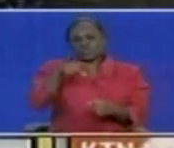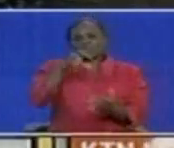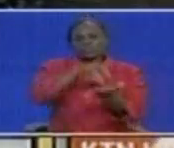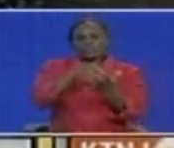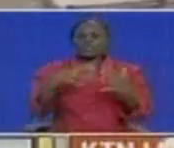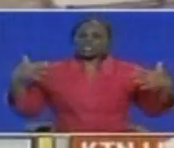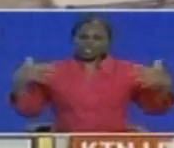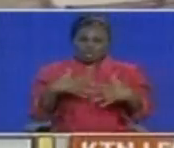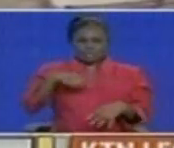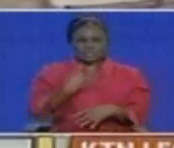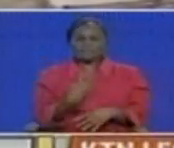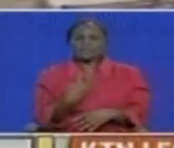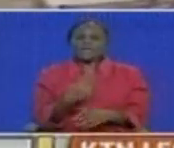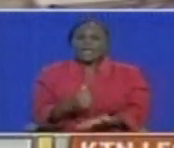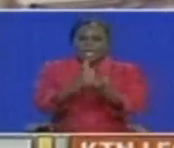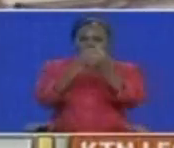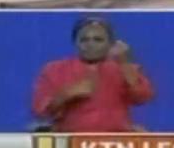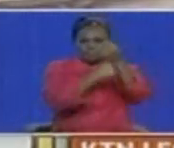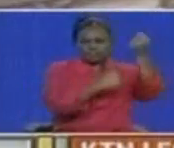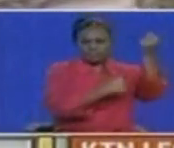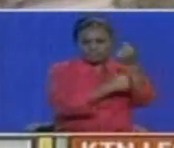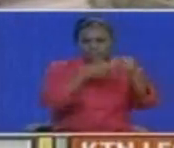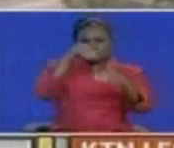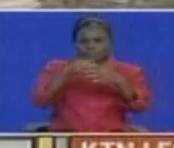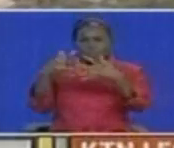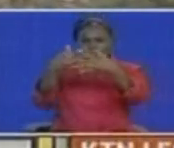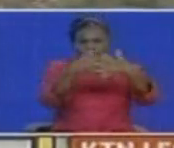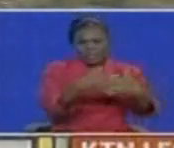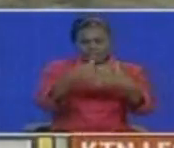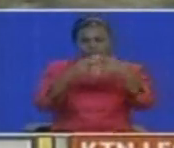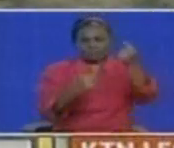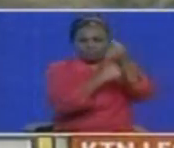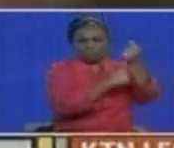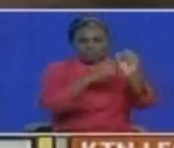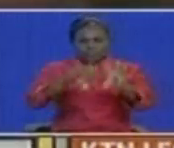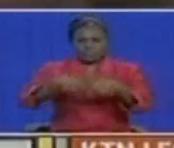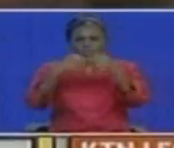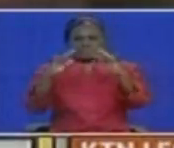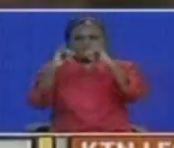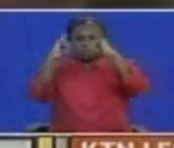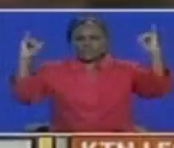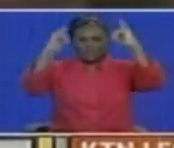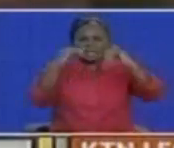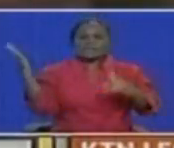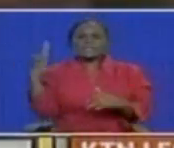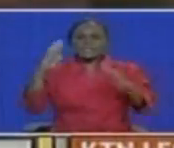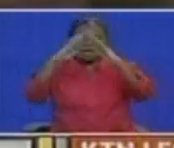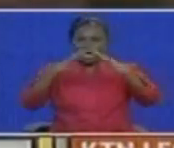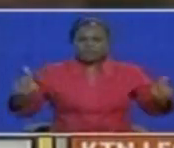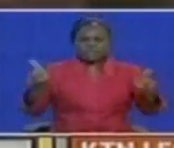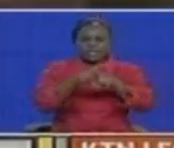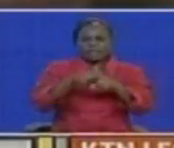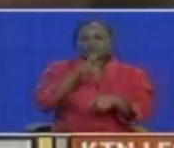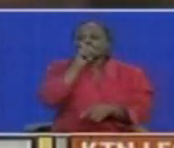shock for me. Usaidizi wa kifedha kutoka wandani wake Marekani ulitoa ufadhili wa miradi ya viandarua vya greenhouses pamoja na mradi wa ufugaji wa